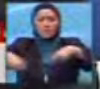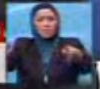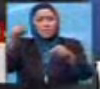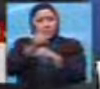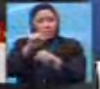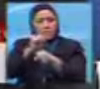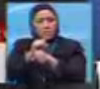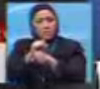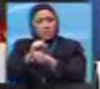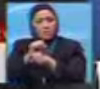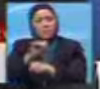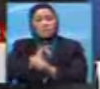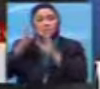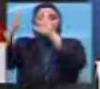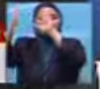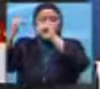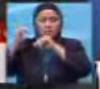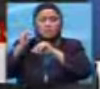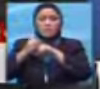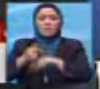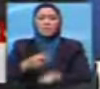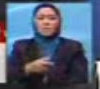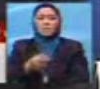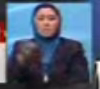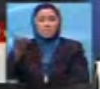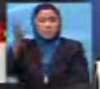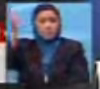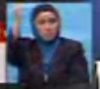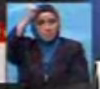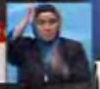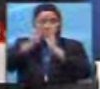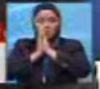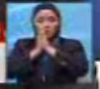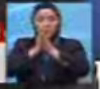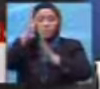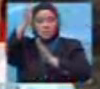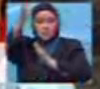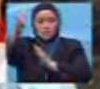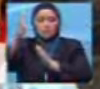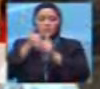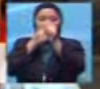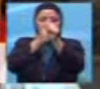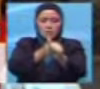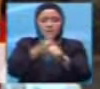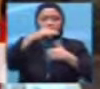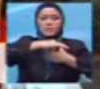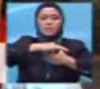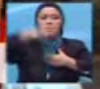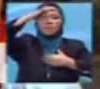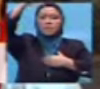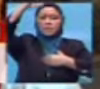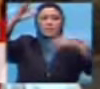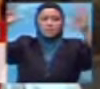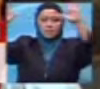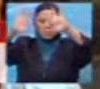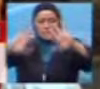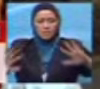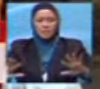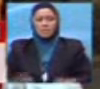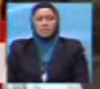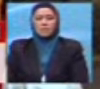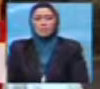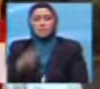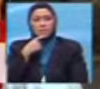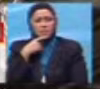akan comply. Mereka patuh kepada spirit of ASEAN. Beliau mengulas tindakan Myanmar